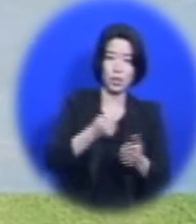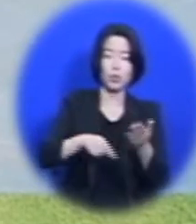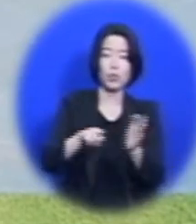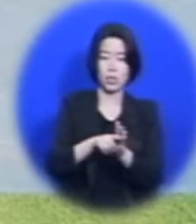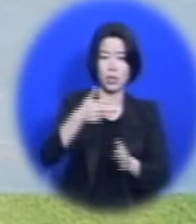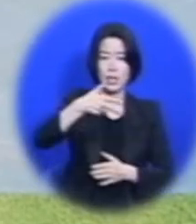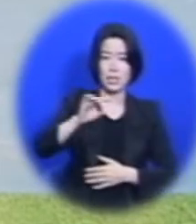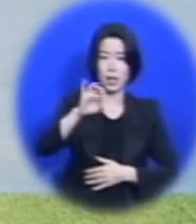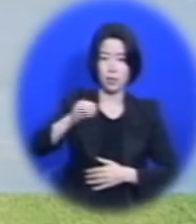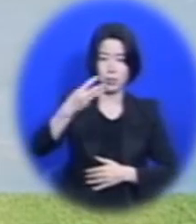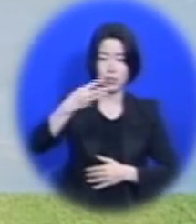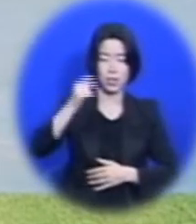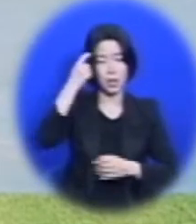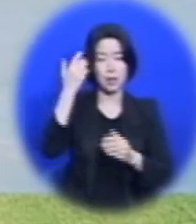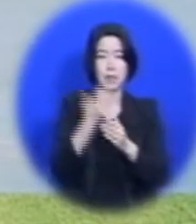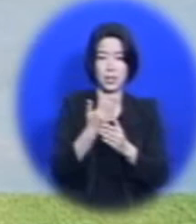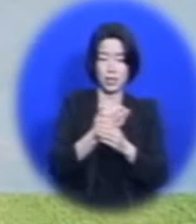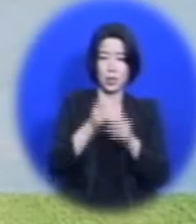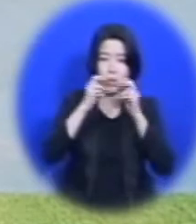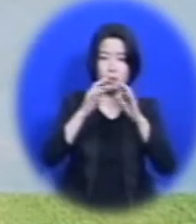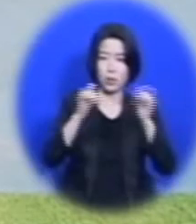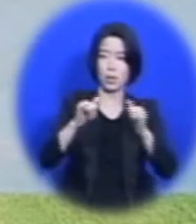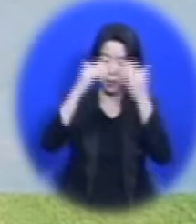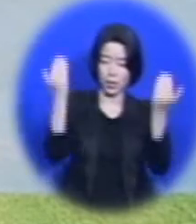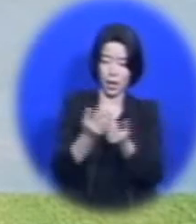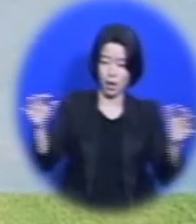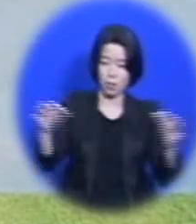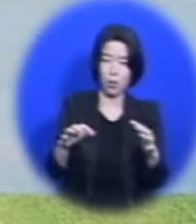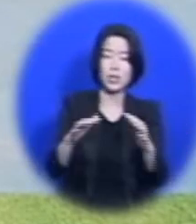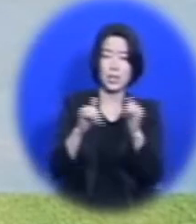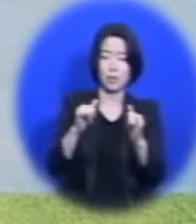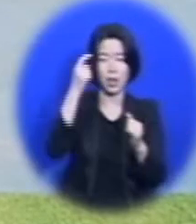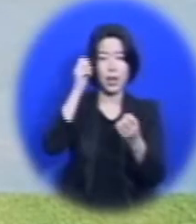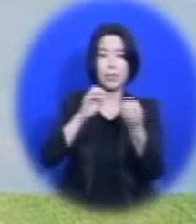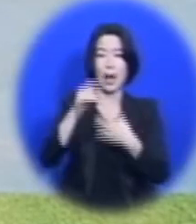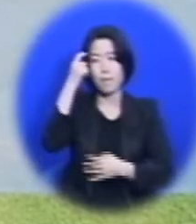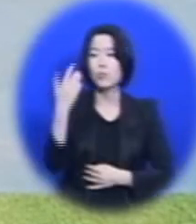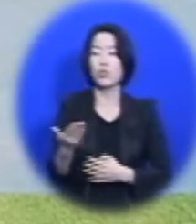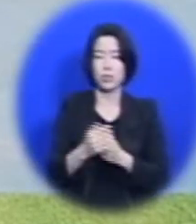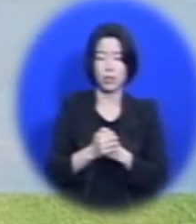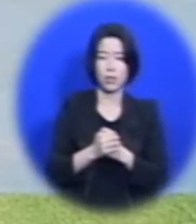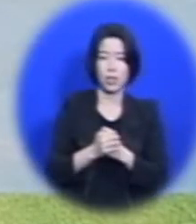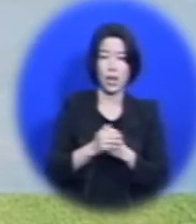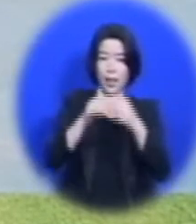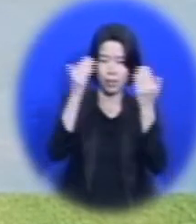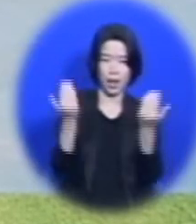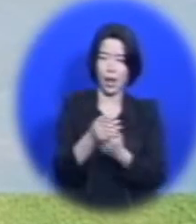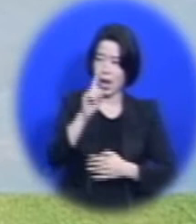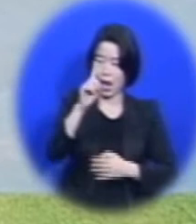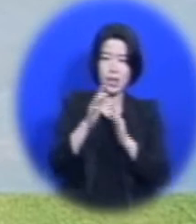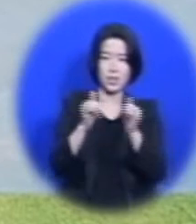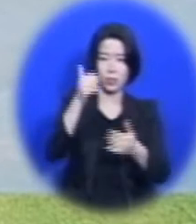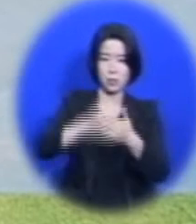제프리 박사님이 선교사님들이 다 모인 자리에서 응답을 물어봤습니다. 다 한 사람도